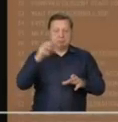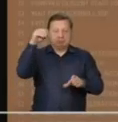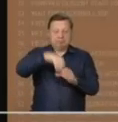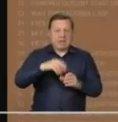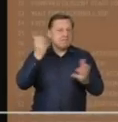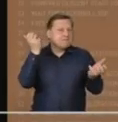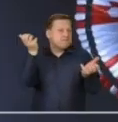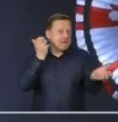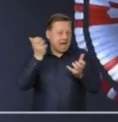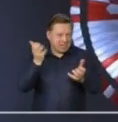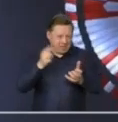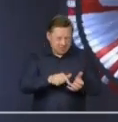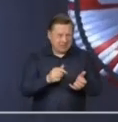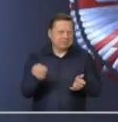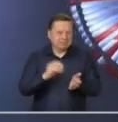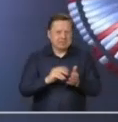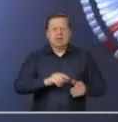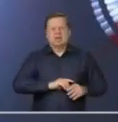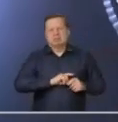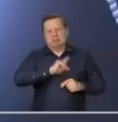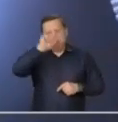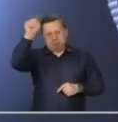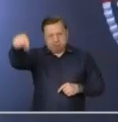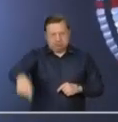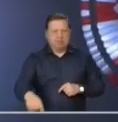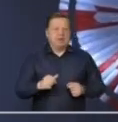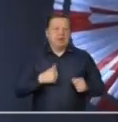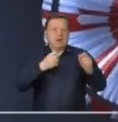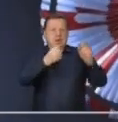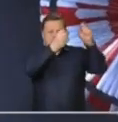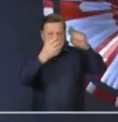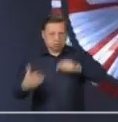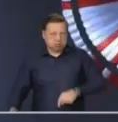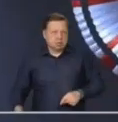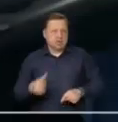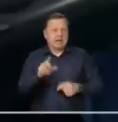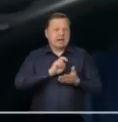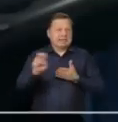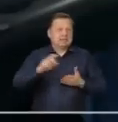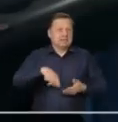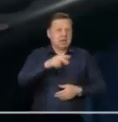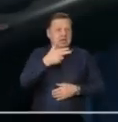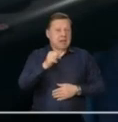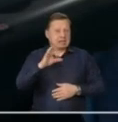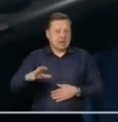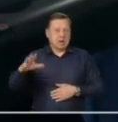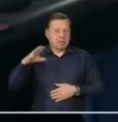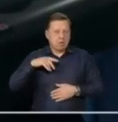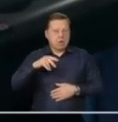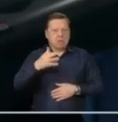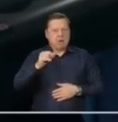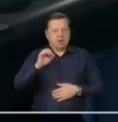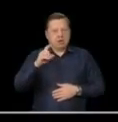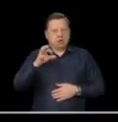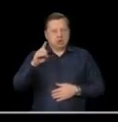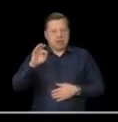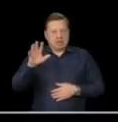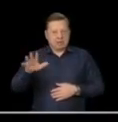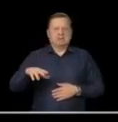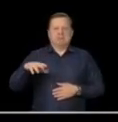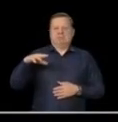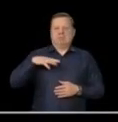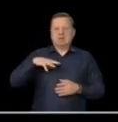Jak się okazuje, układ kolorów i kształtów na czaszy spadochronu nie był przypadkowy. Inżynierowie z NASA umieścili na nim motto Jet Propulsion Laboratory, jakim